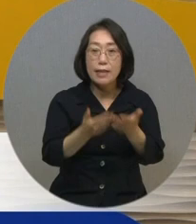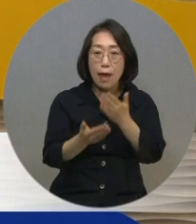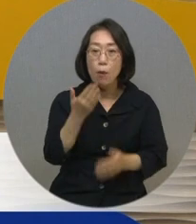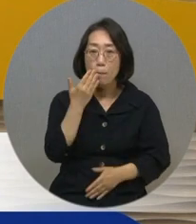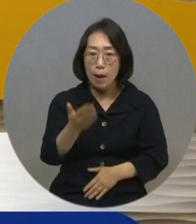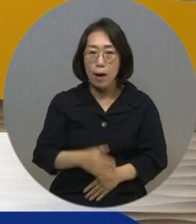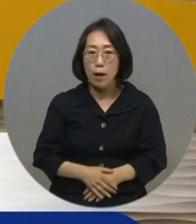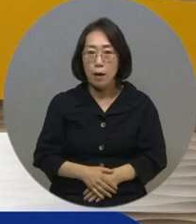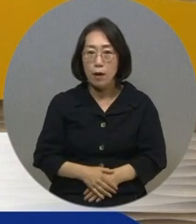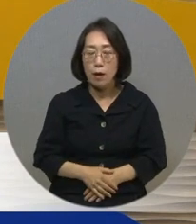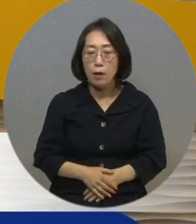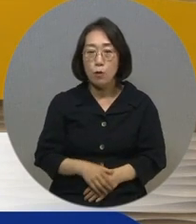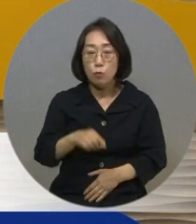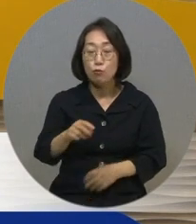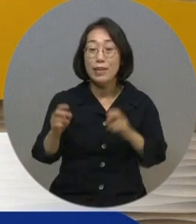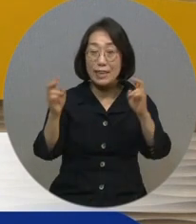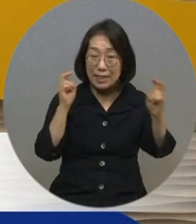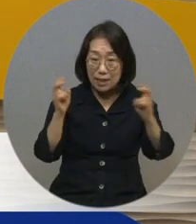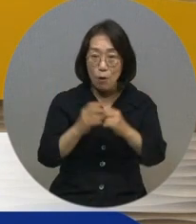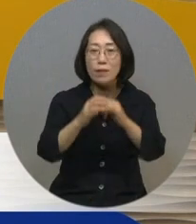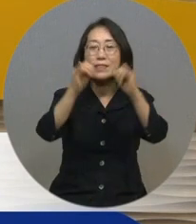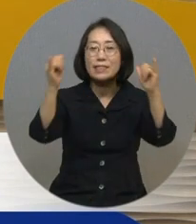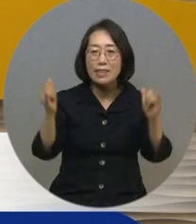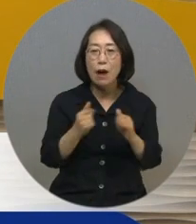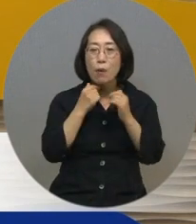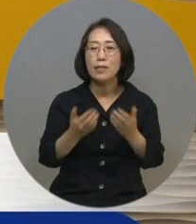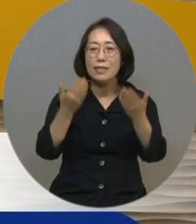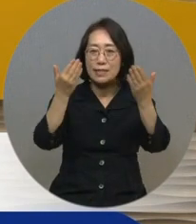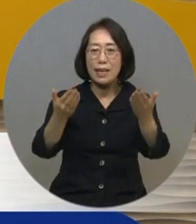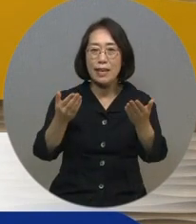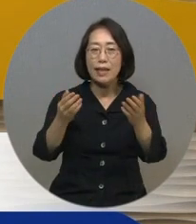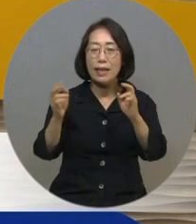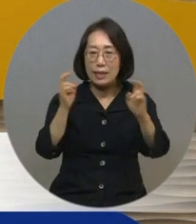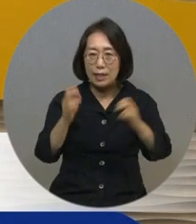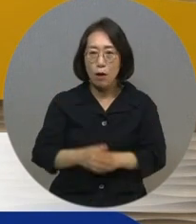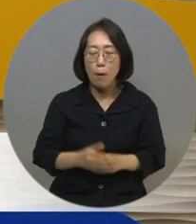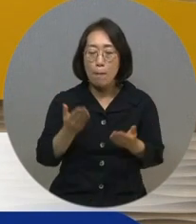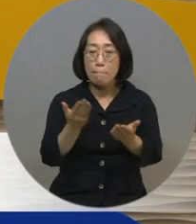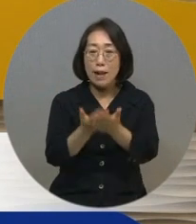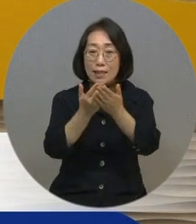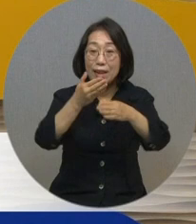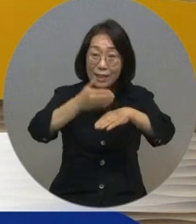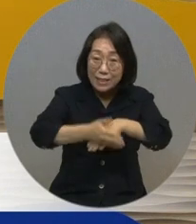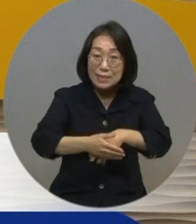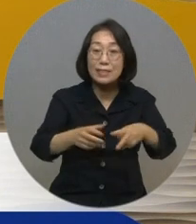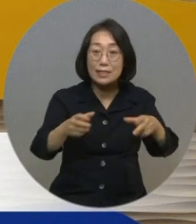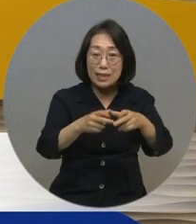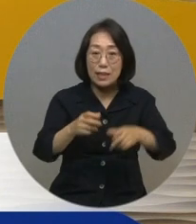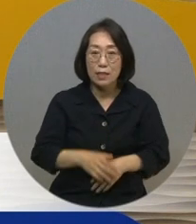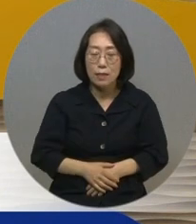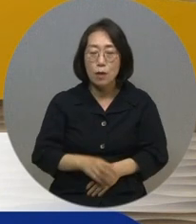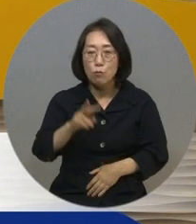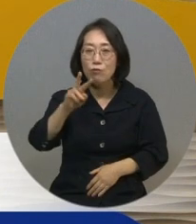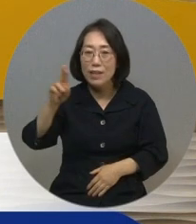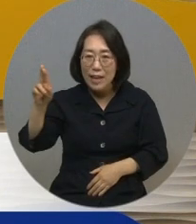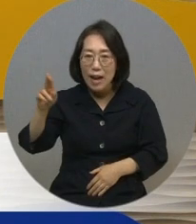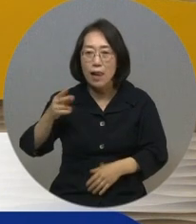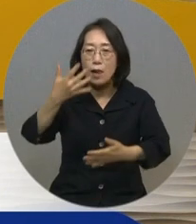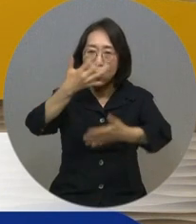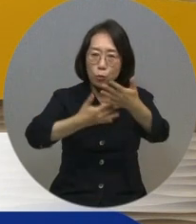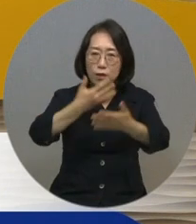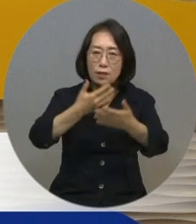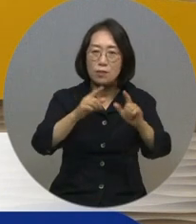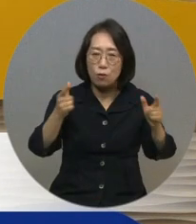저희 브이리스 VR은 사회적 기업으로 발달장애의 친구들을 위해서 굉장히 많은 VR 콘텐츠를 제작을 하고